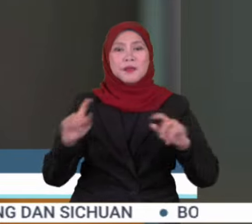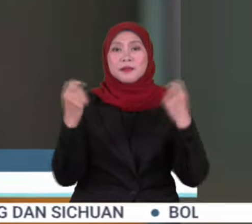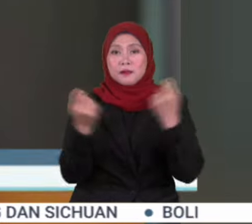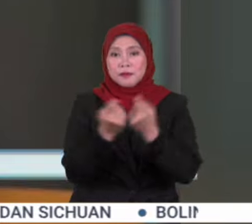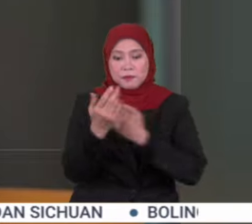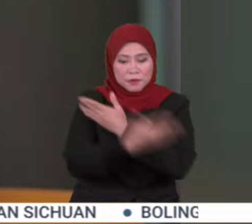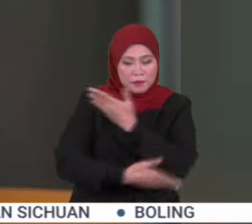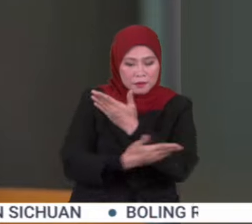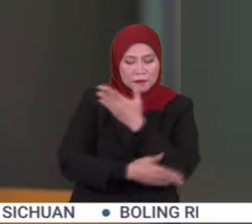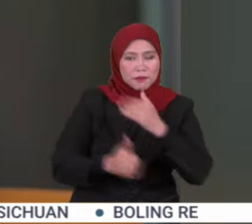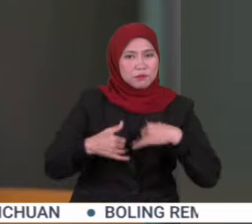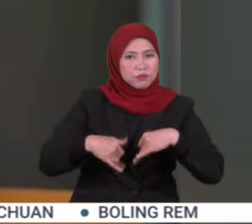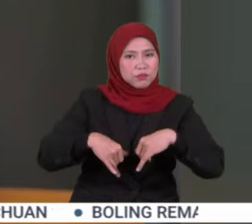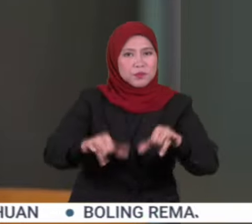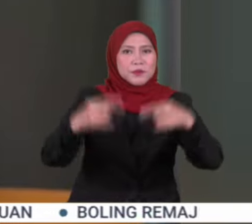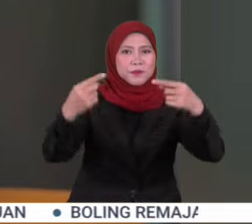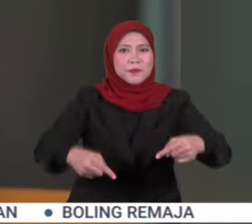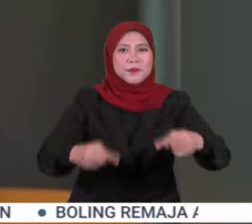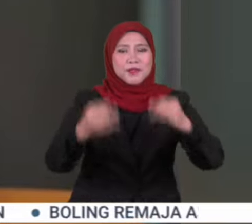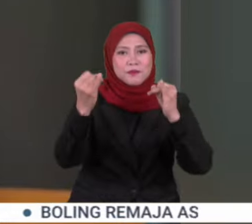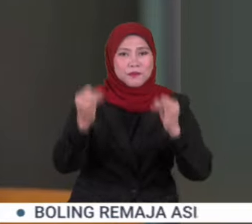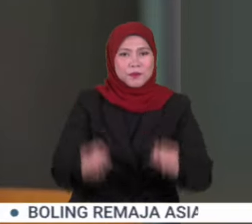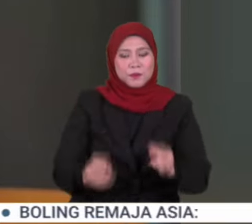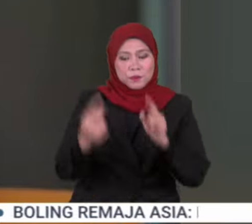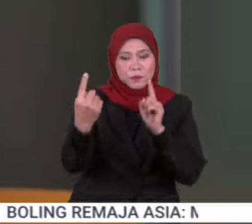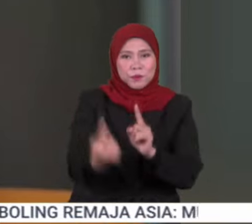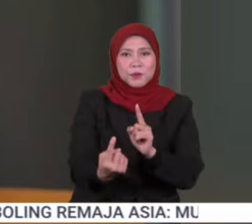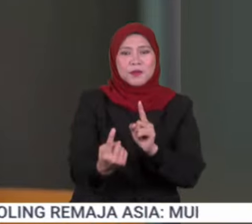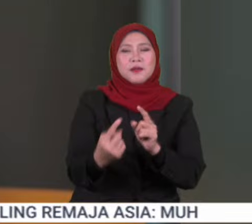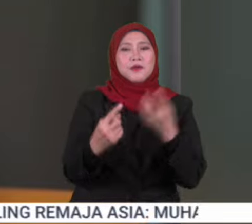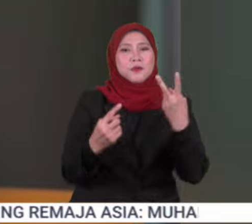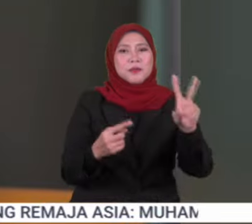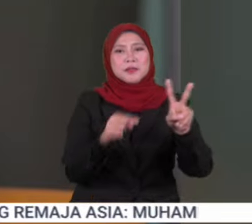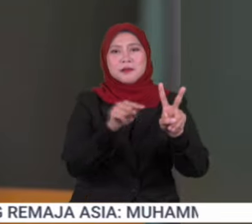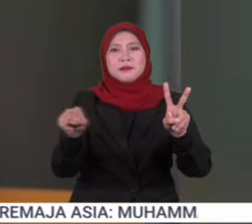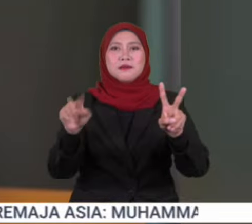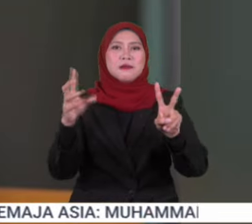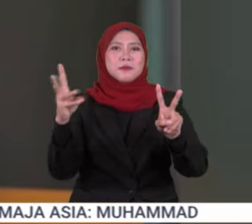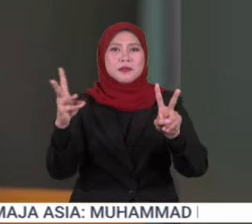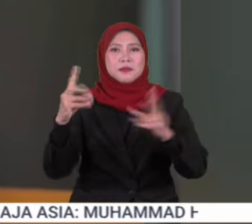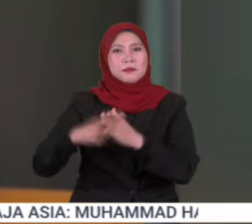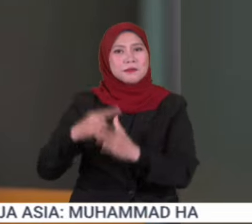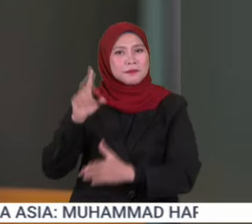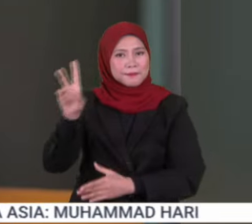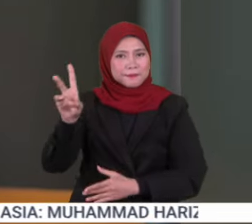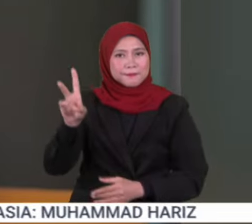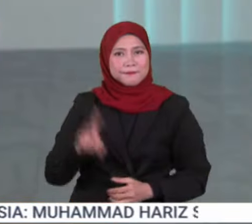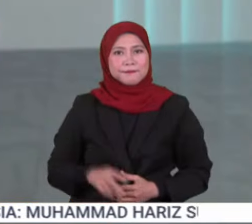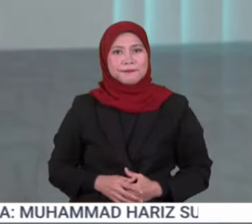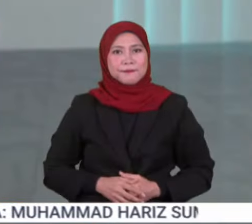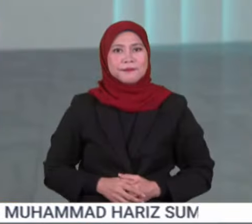Skuad negara akan meneruskan perjuangan bagi kategori individu mulai 12 hingga 16 Julai ini.